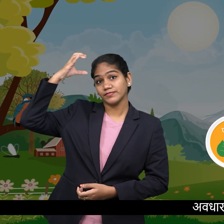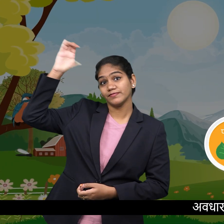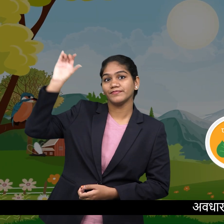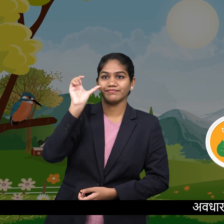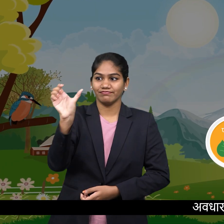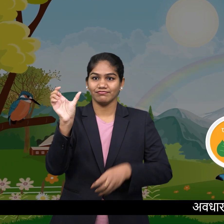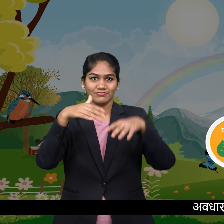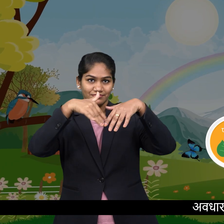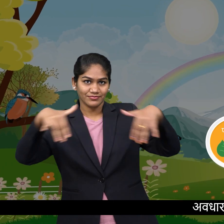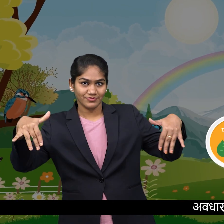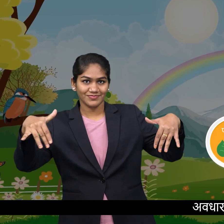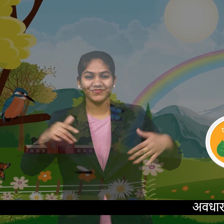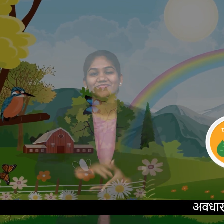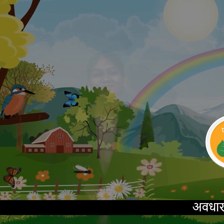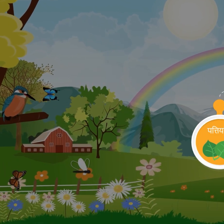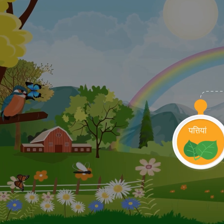अवधारणा मानचित्र।